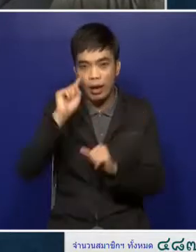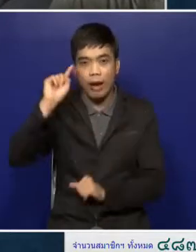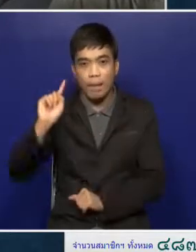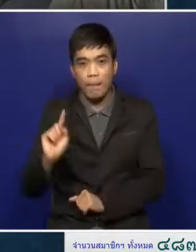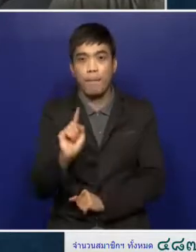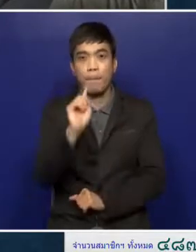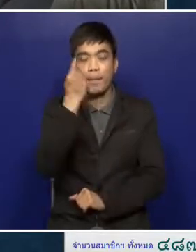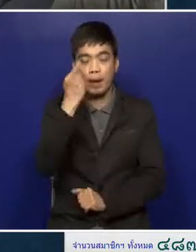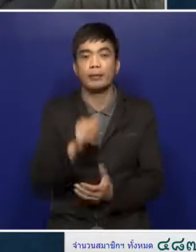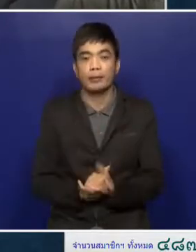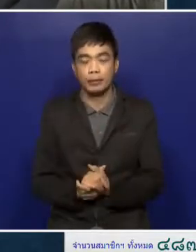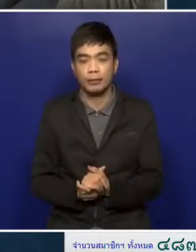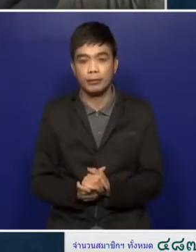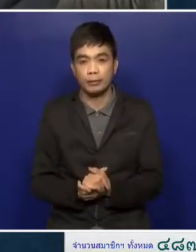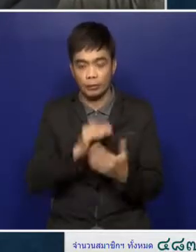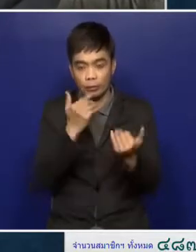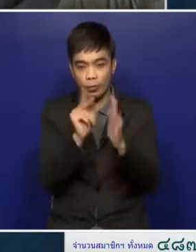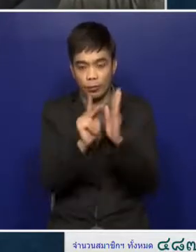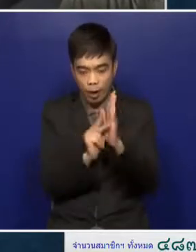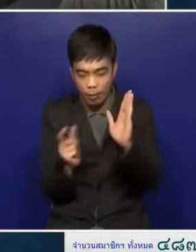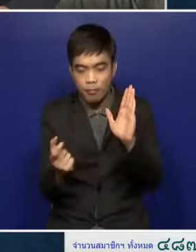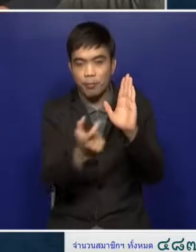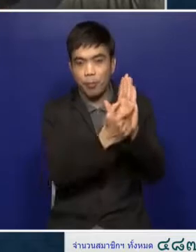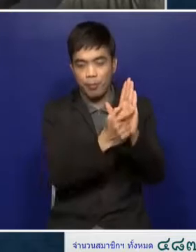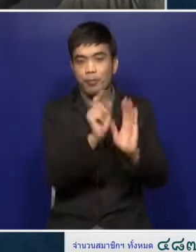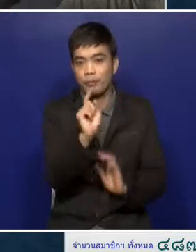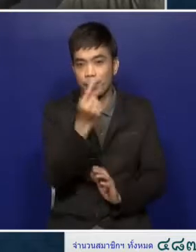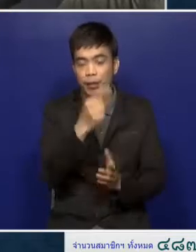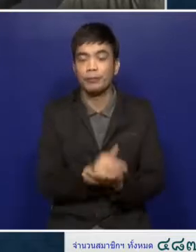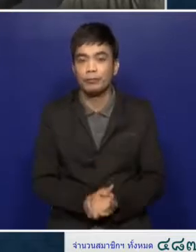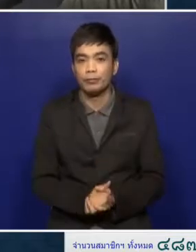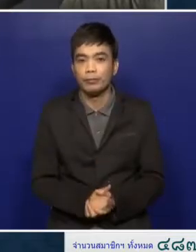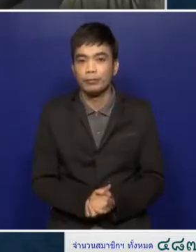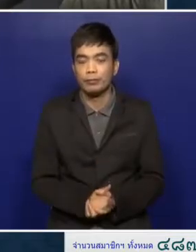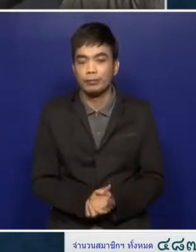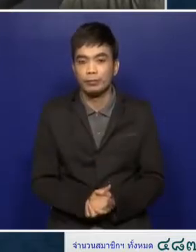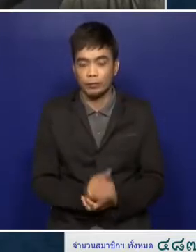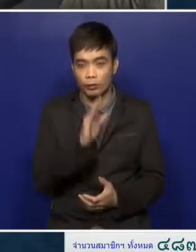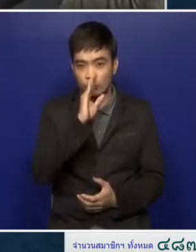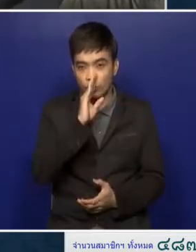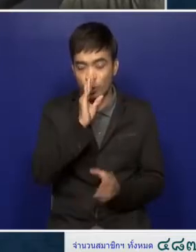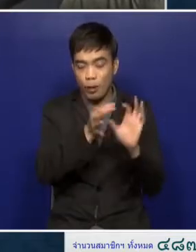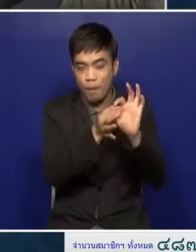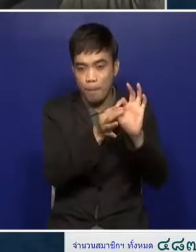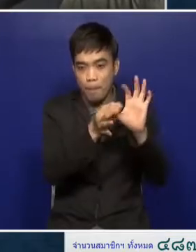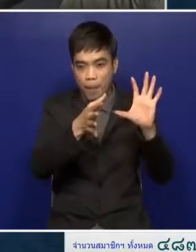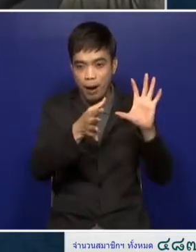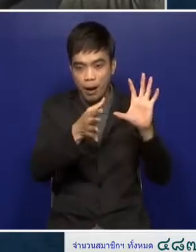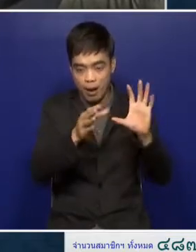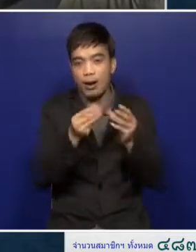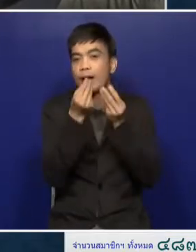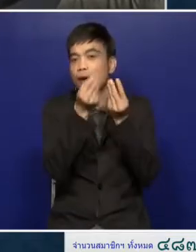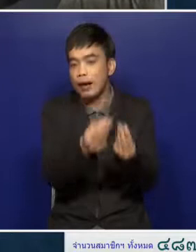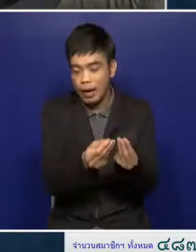ดไว้ในกฎหมายฉบับนี้เพราะการที่จะปลดล็อกแล้วก็ปลูกโดยเสรี